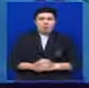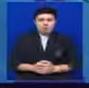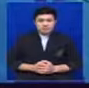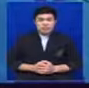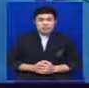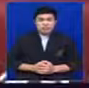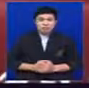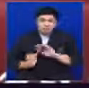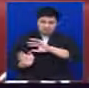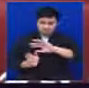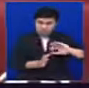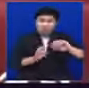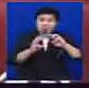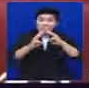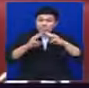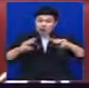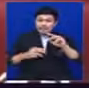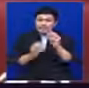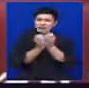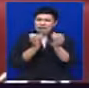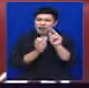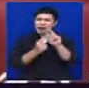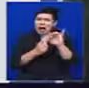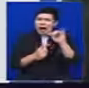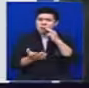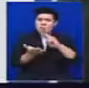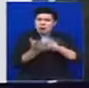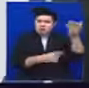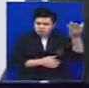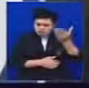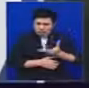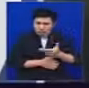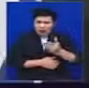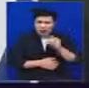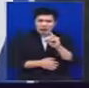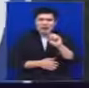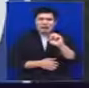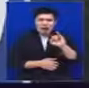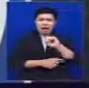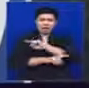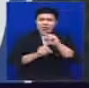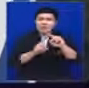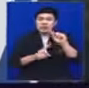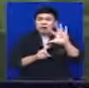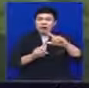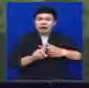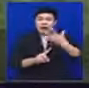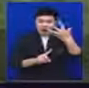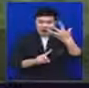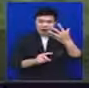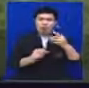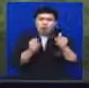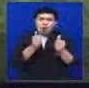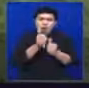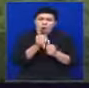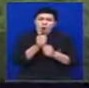ส่วนกรณีที่วัดพระธรรมกายจะส่งหนังสือมาให้ DSI เดินทางมาแจ้งข้อกล่าวหาที่วัดในวันที่25พฤษภาคมนี้รองอธิบดี